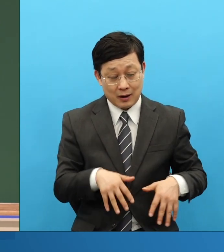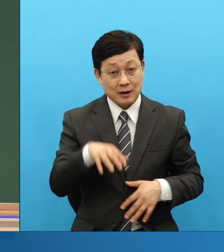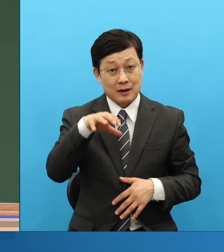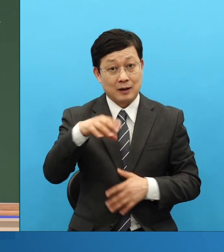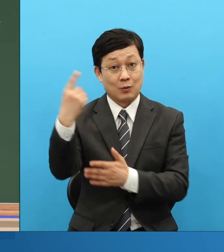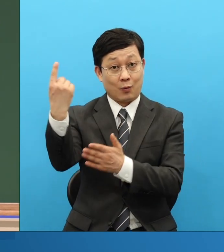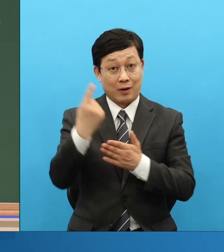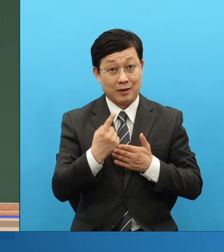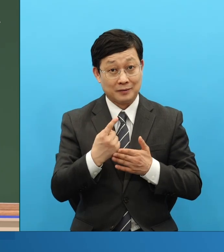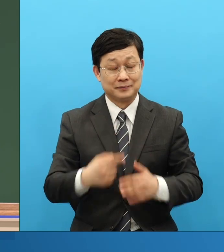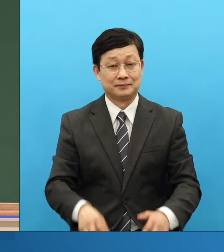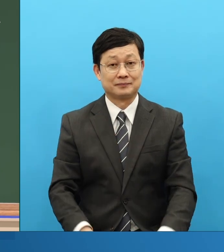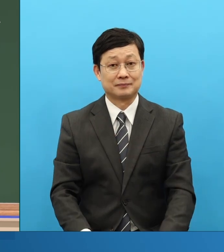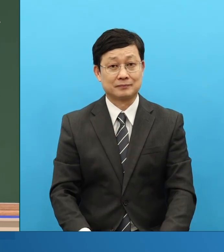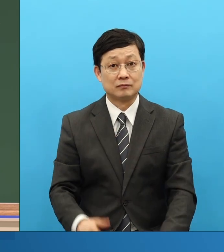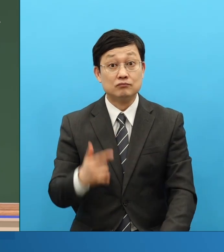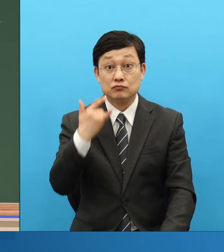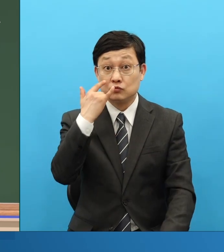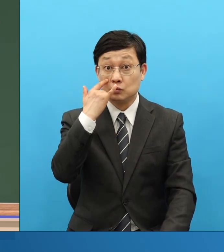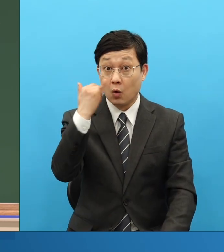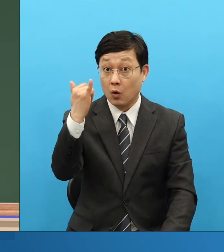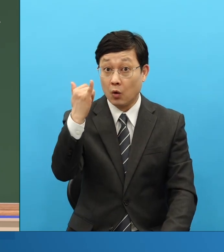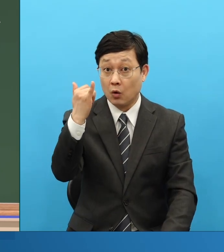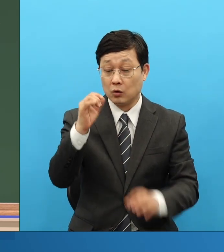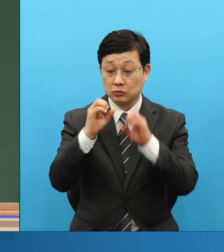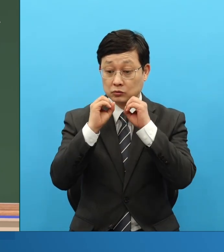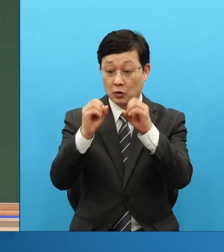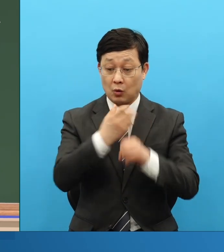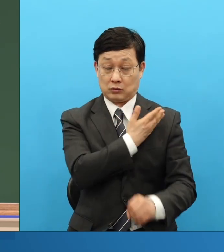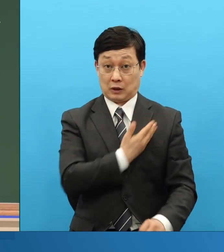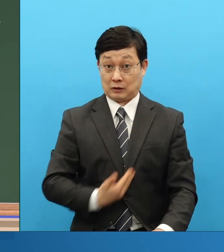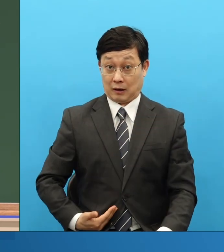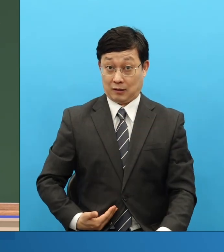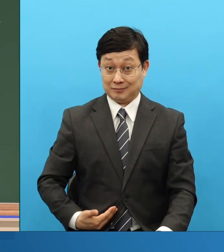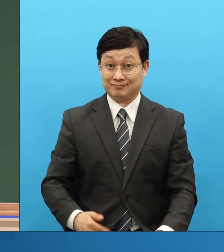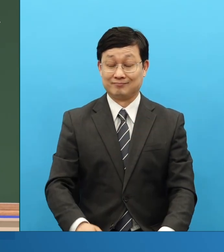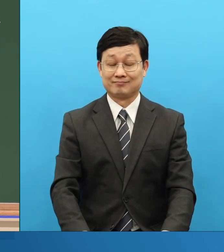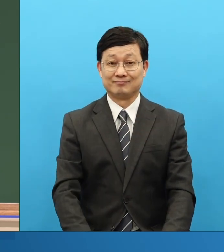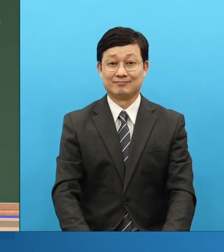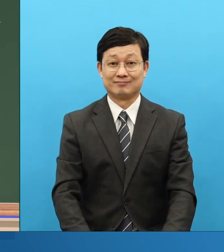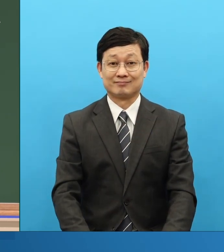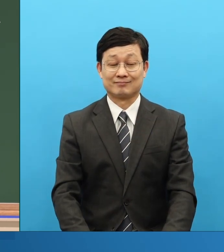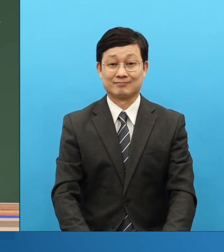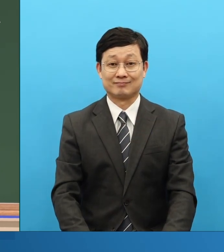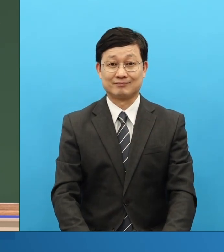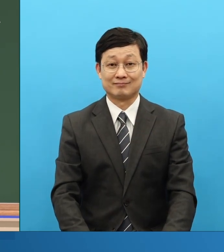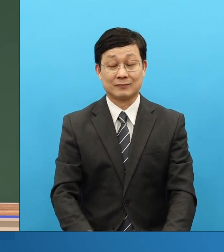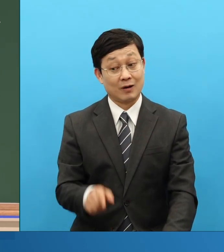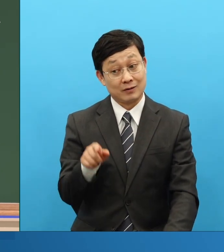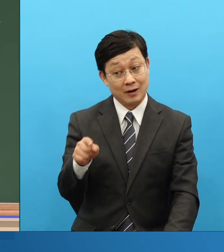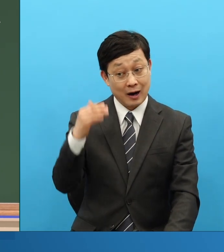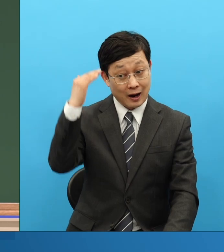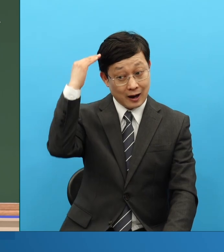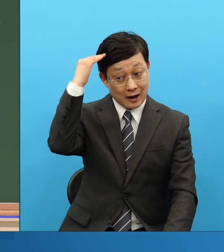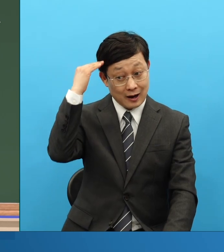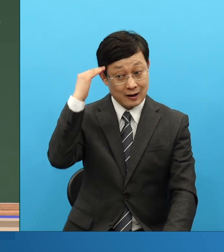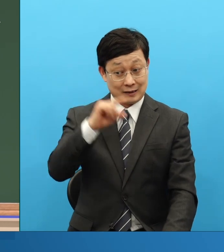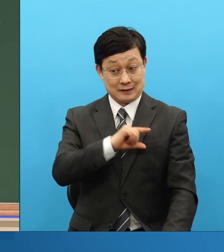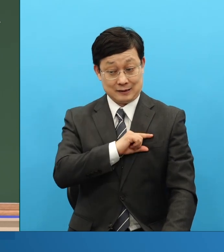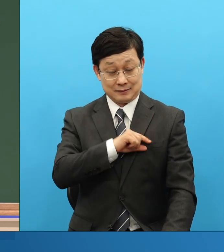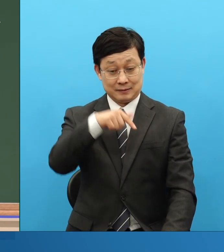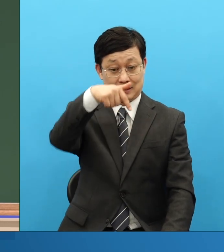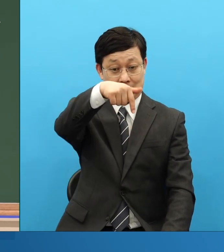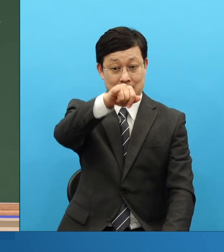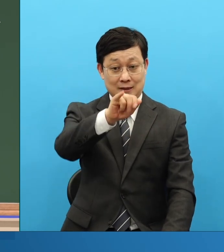from Hawaii. 부모님들도 전도 제자입니다. And his parents are also evangelism disciples. 한국 이름은